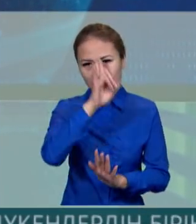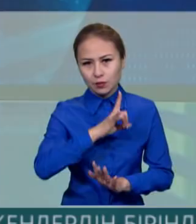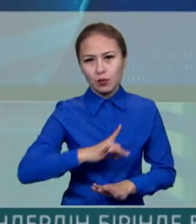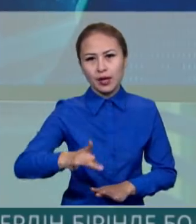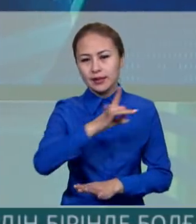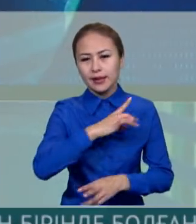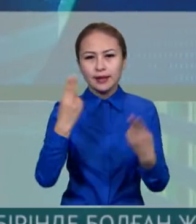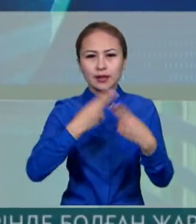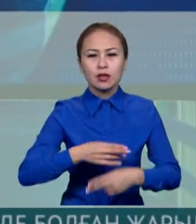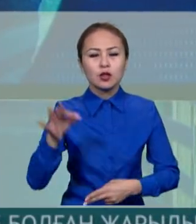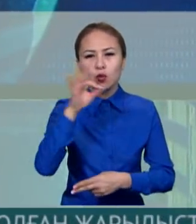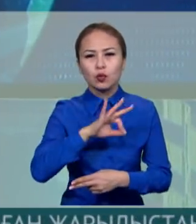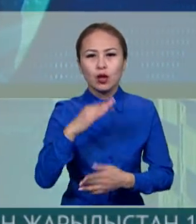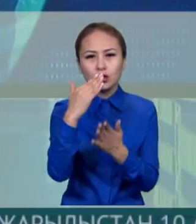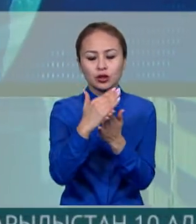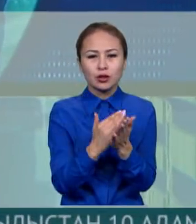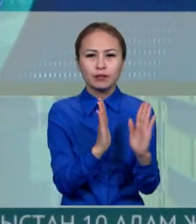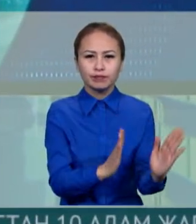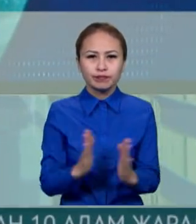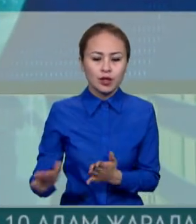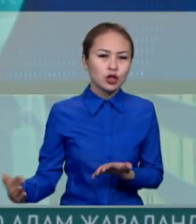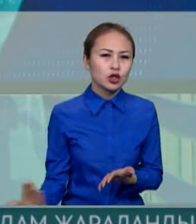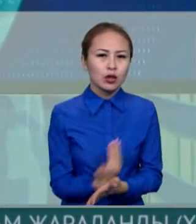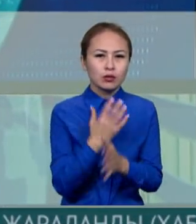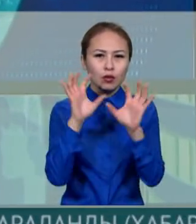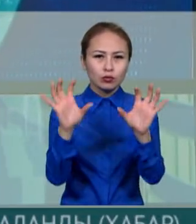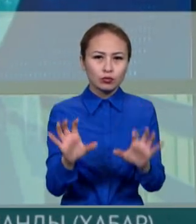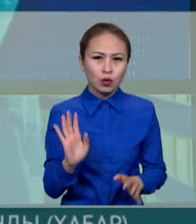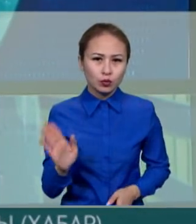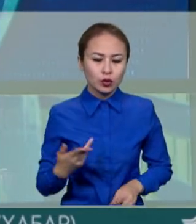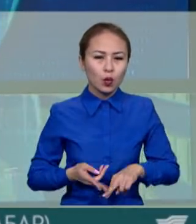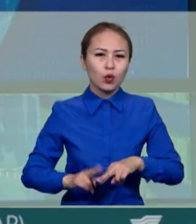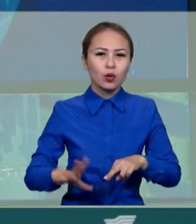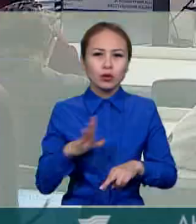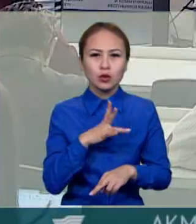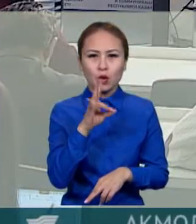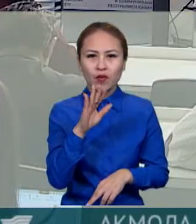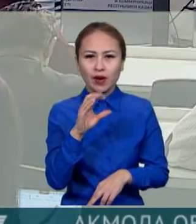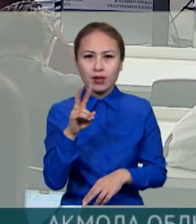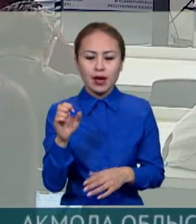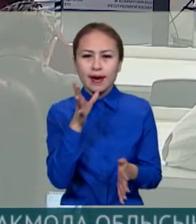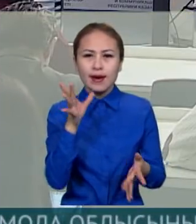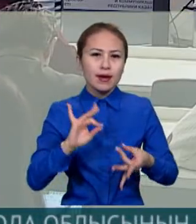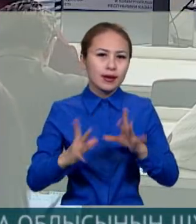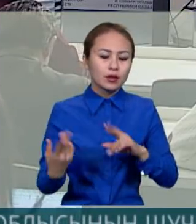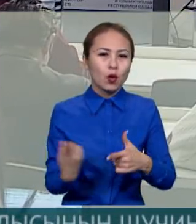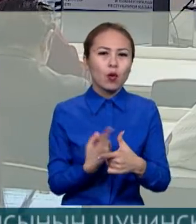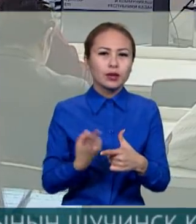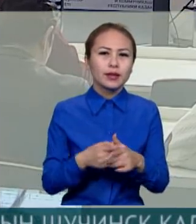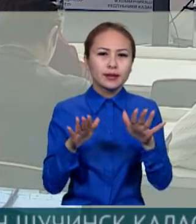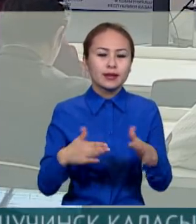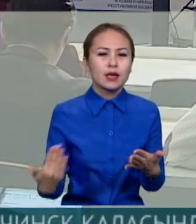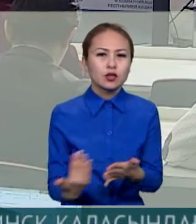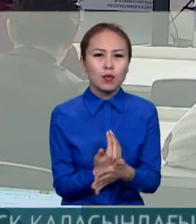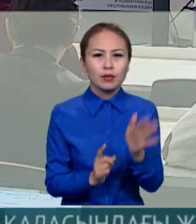Қазақстан Республикасындағы кедендік реттеу туралы жаңа кеден кодексі күшіне енеді. Кодекстің негізгі новелласы электрондық кедендік